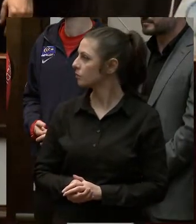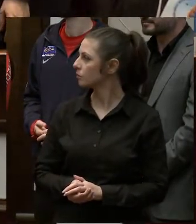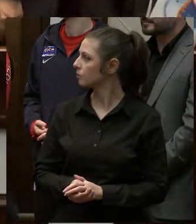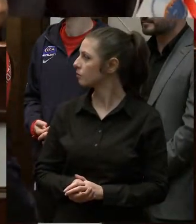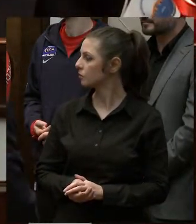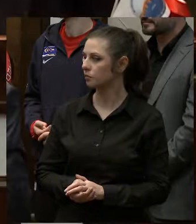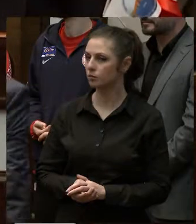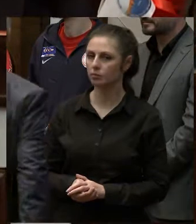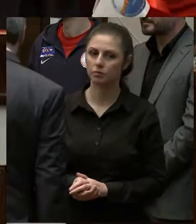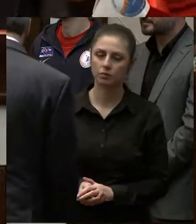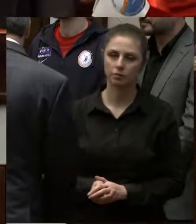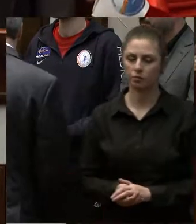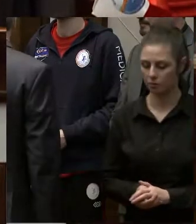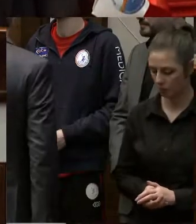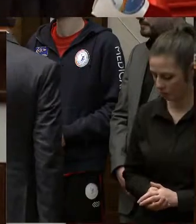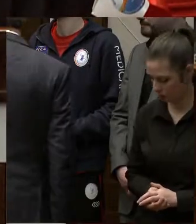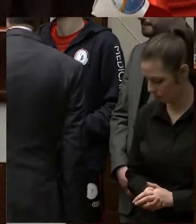Yıldız.